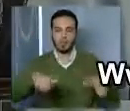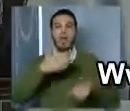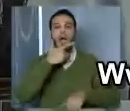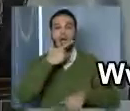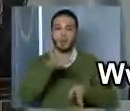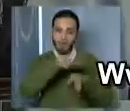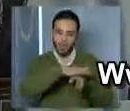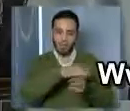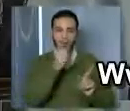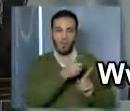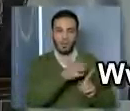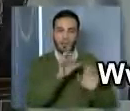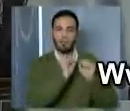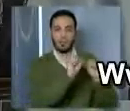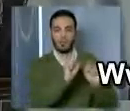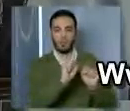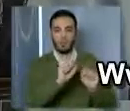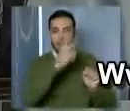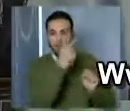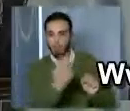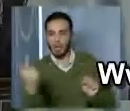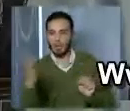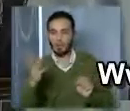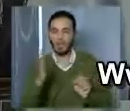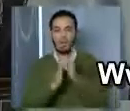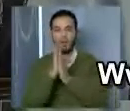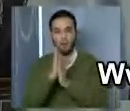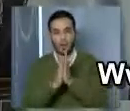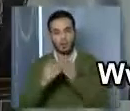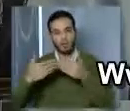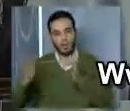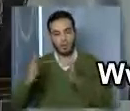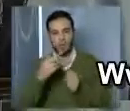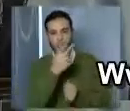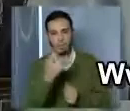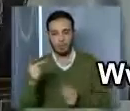شرفاء فلسطين بأكملهم بجميع الطوائف والمسميات في فلسطين.